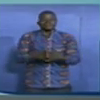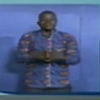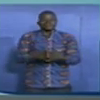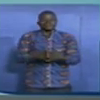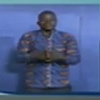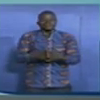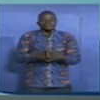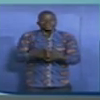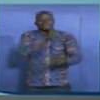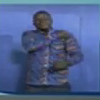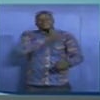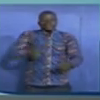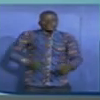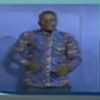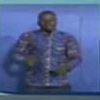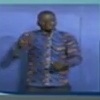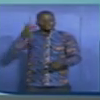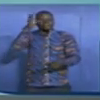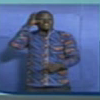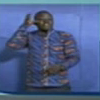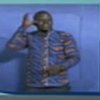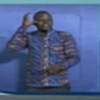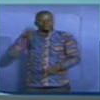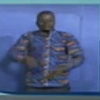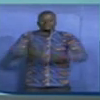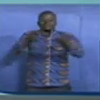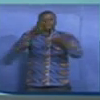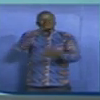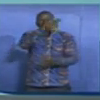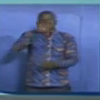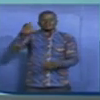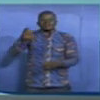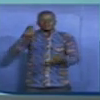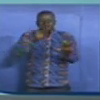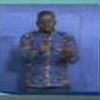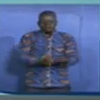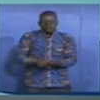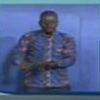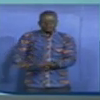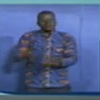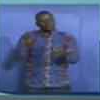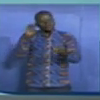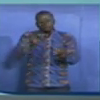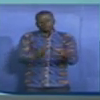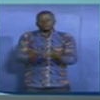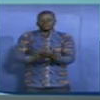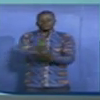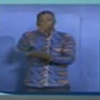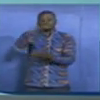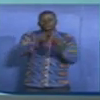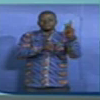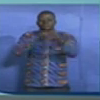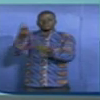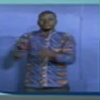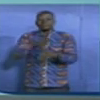L'ambassade de la République de Chine, Taïwan, offre 500 ordinateurs aux universités publiques du Burkina et cela dans le cadre de la mise en œuvre de